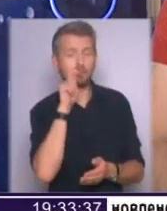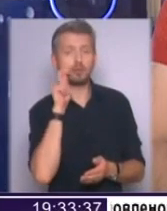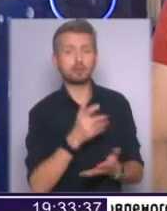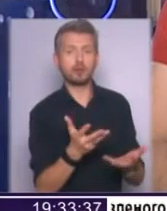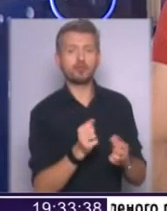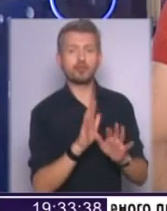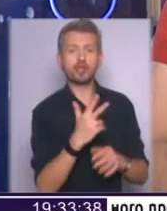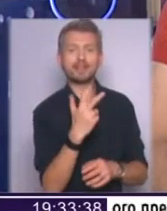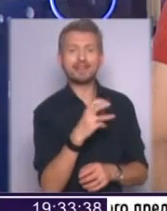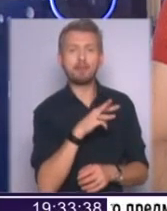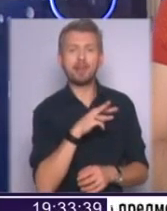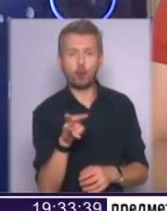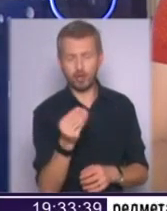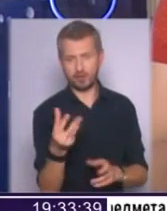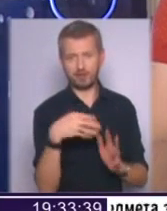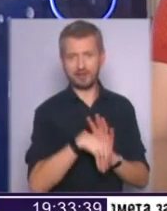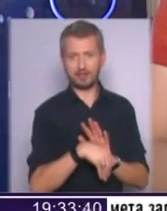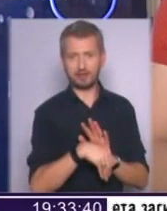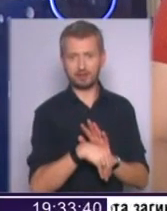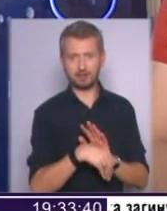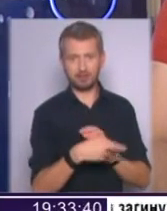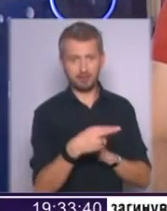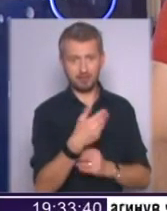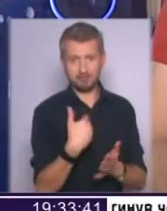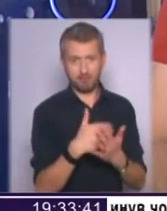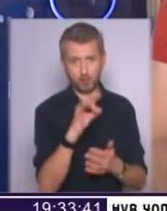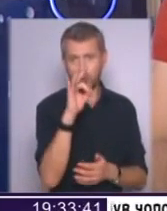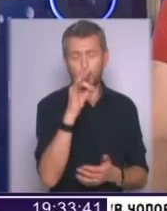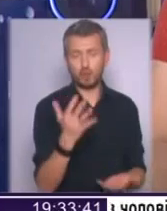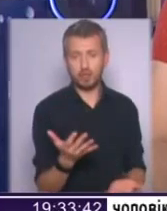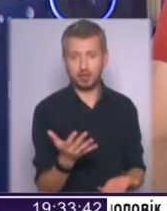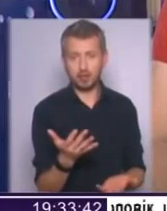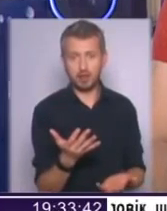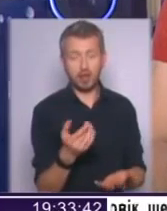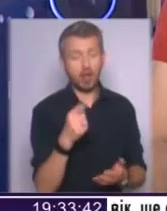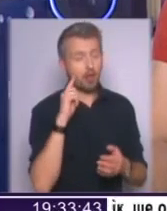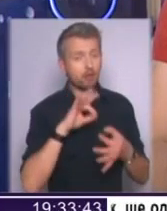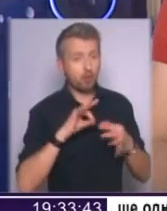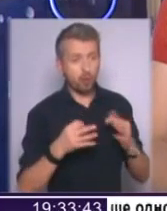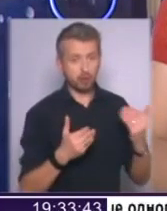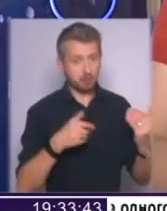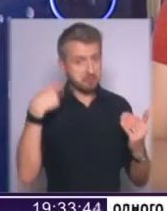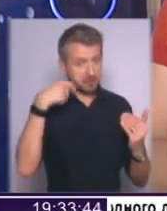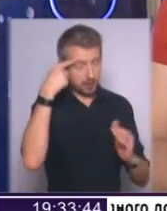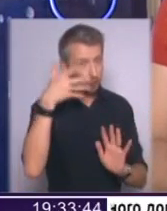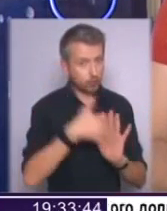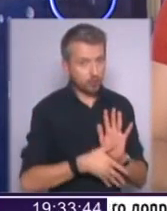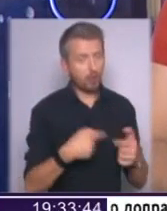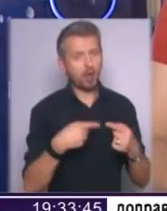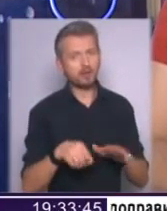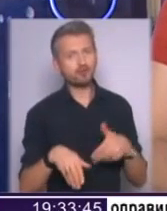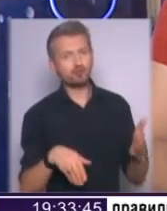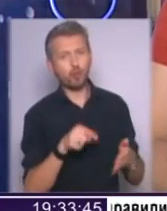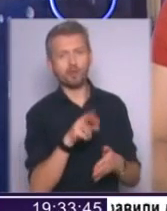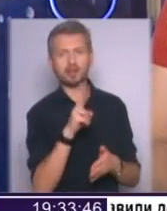мільйонів інвестицій. Ну, тобто, що це для українців? Майже нульові інвестиції. Тобто, логіка президента зрозуміла. Але, з іншого боку, він як